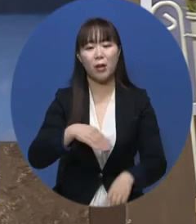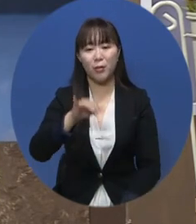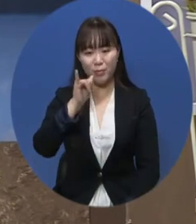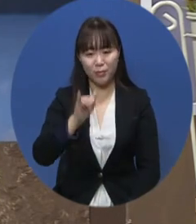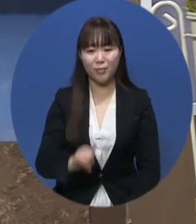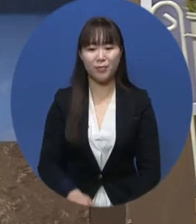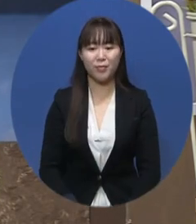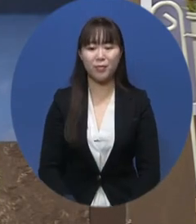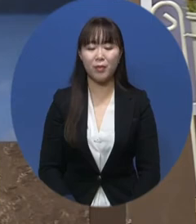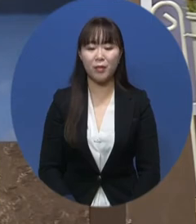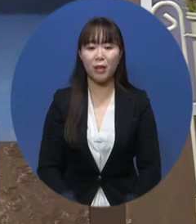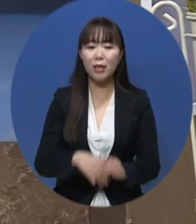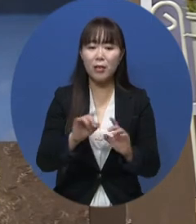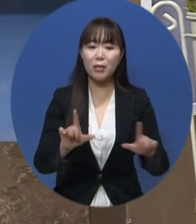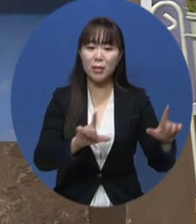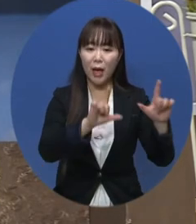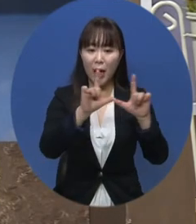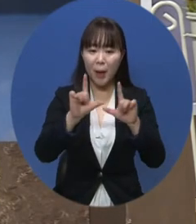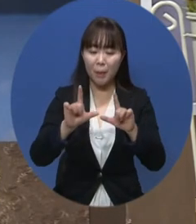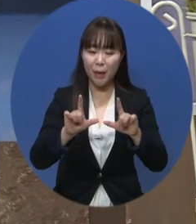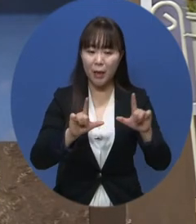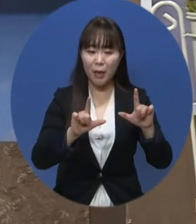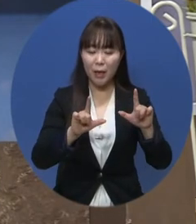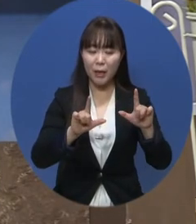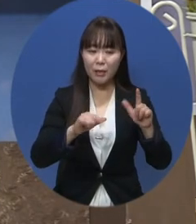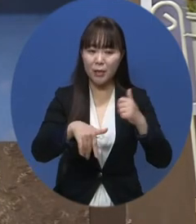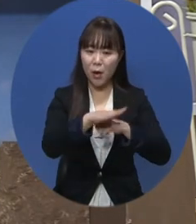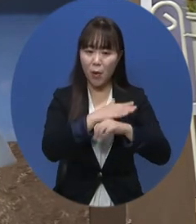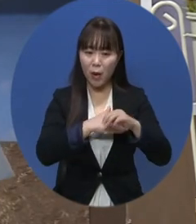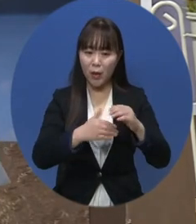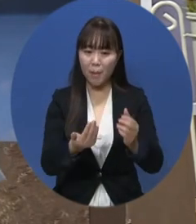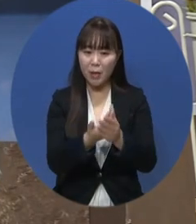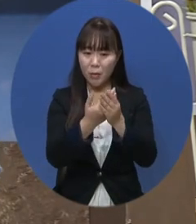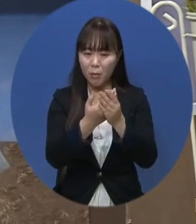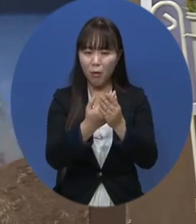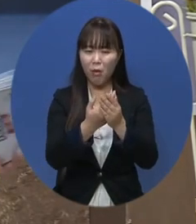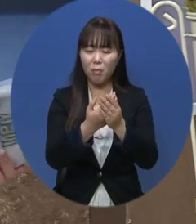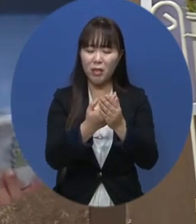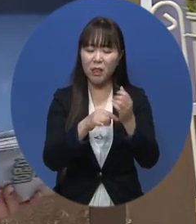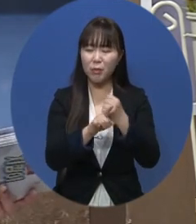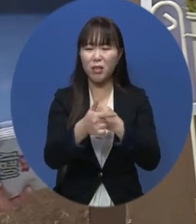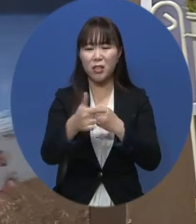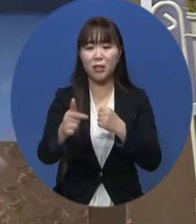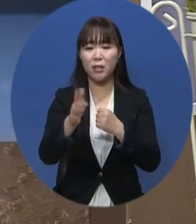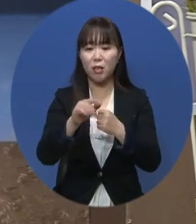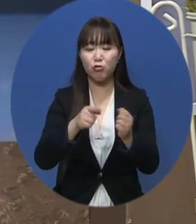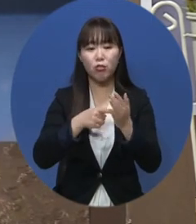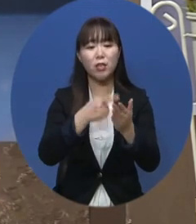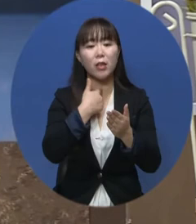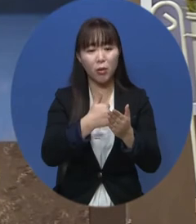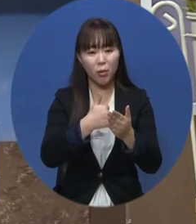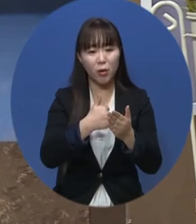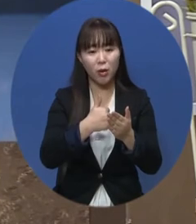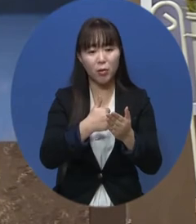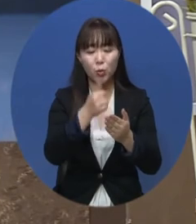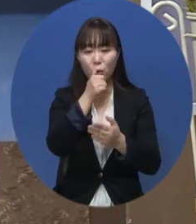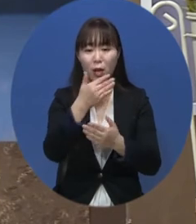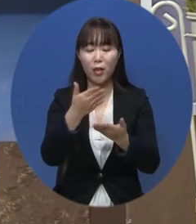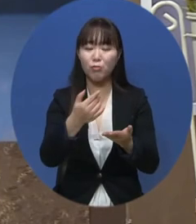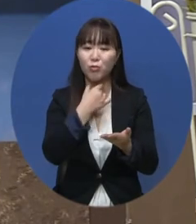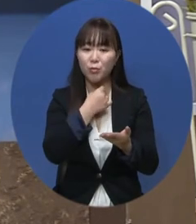있는데 이게 삶의 질 향상이라고 하면 좀 이게 포괄적이고 좀 추상적이잖아요. 혹시 추진하셨던 정책 중에 소개해